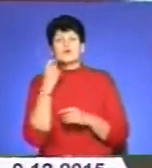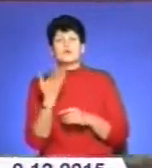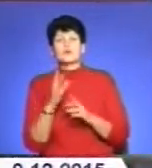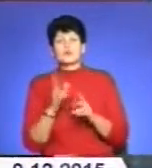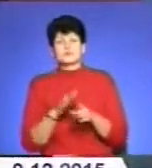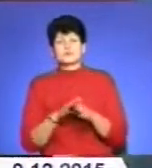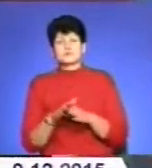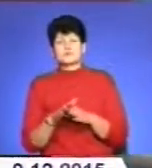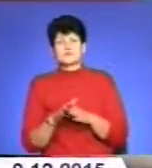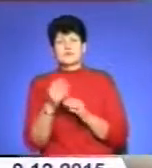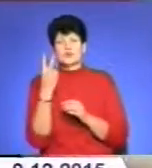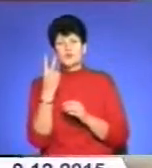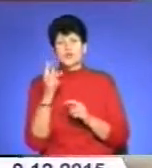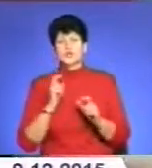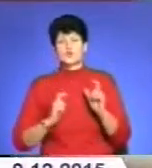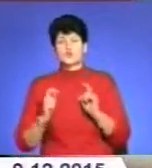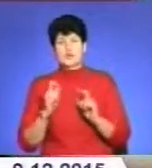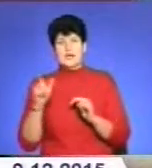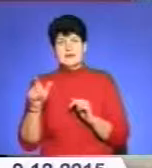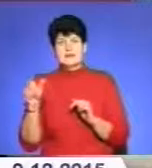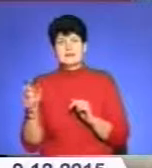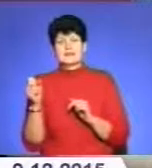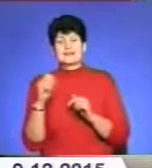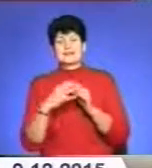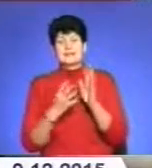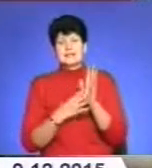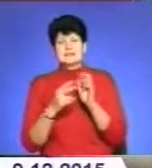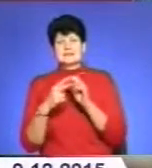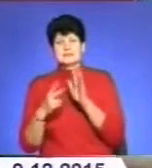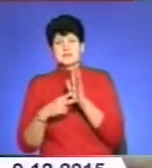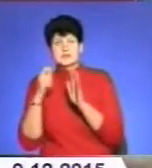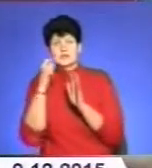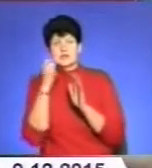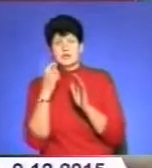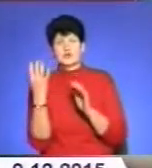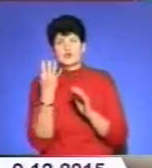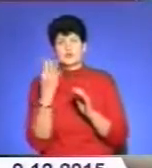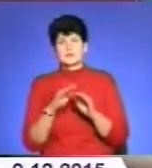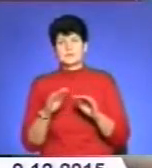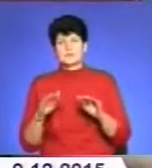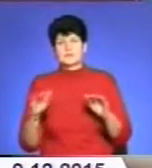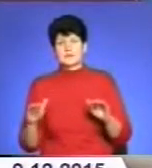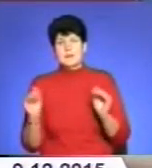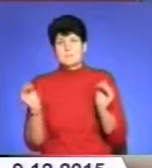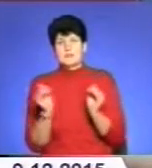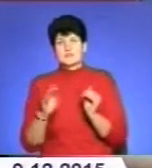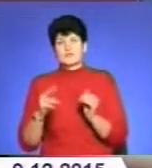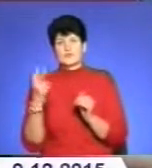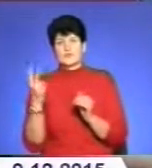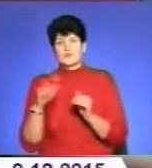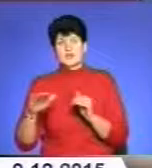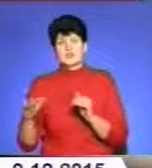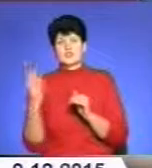справляєтеся? 2 студентів, 19-17 років, 4 школярів, найменші двойнята в 4